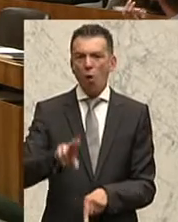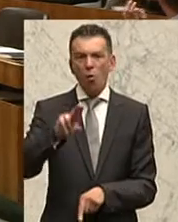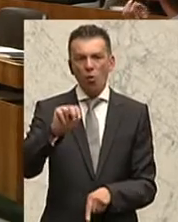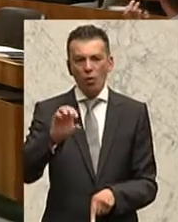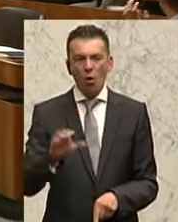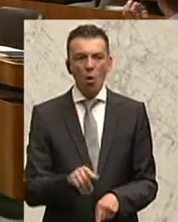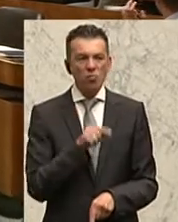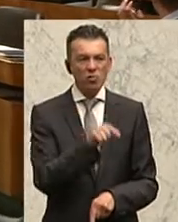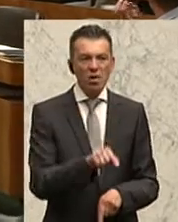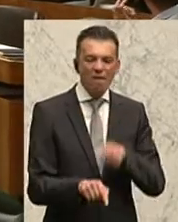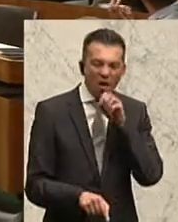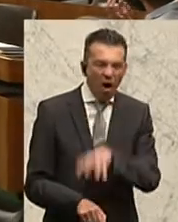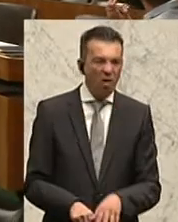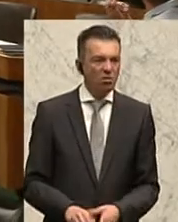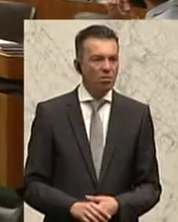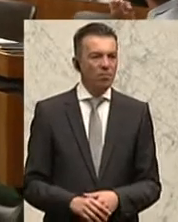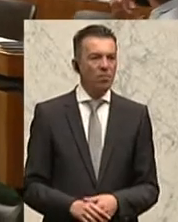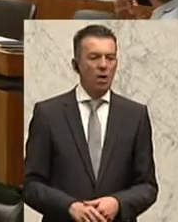verraten.